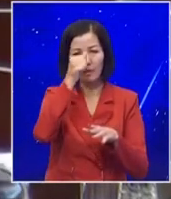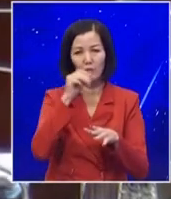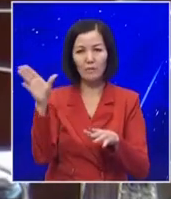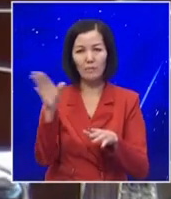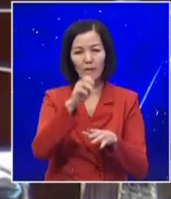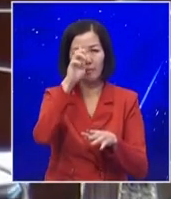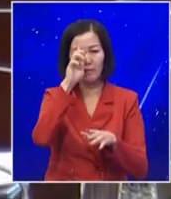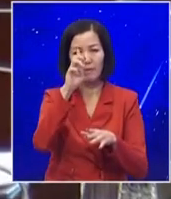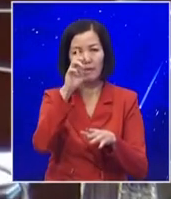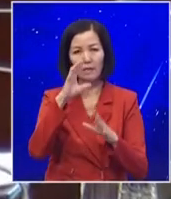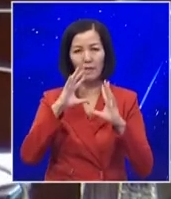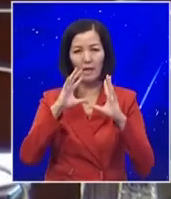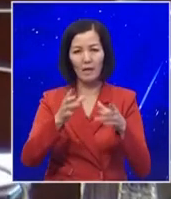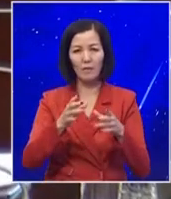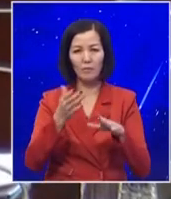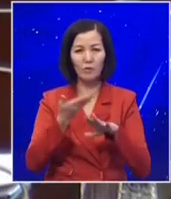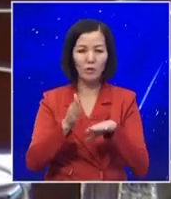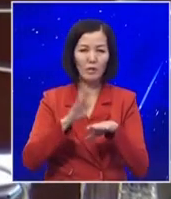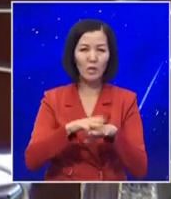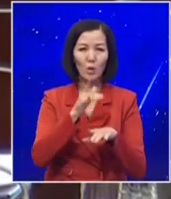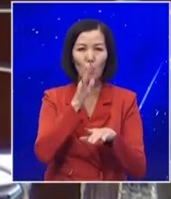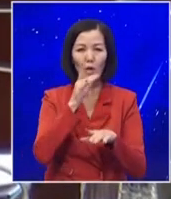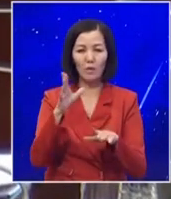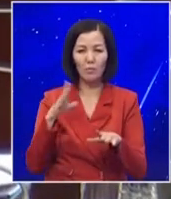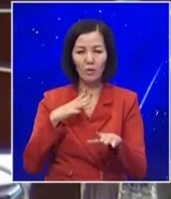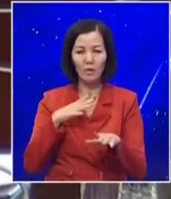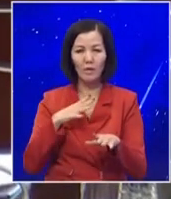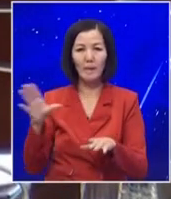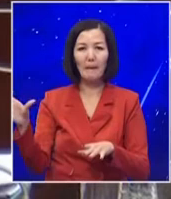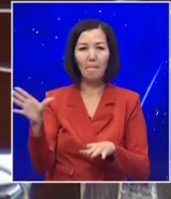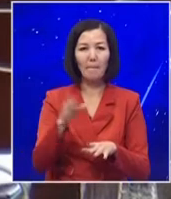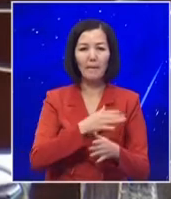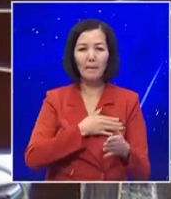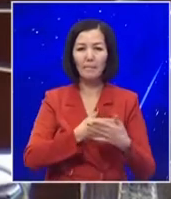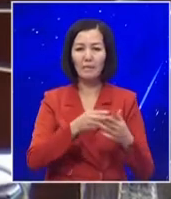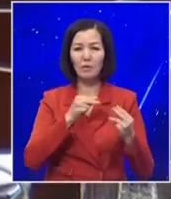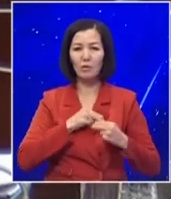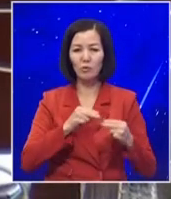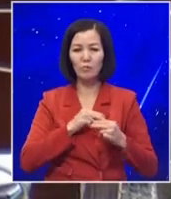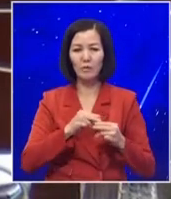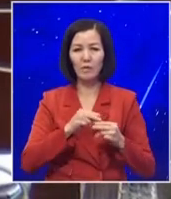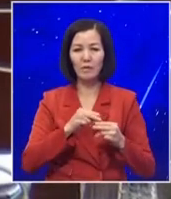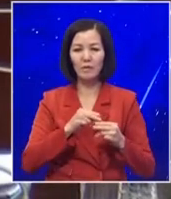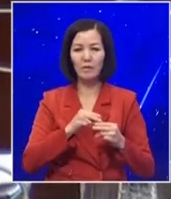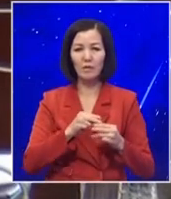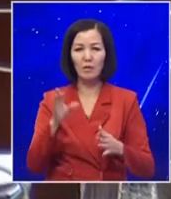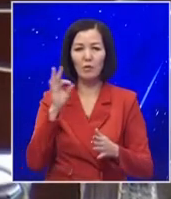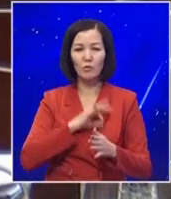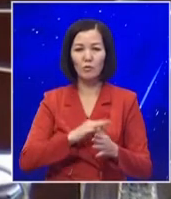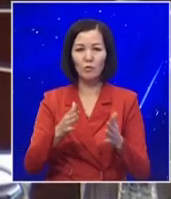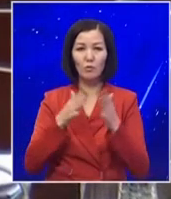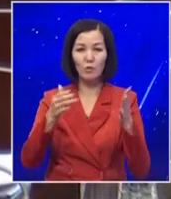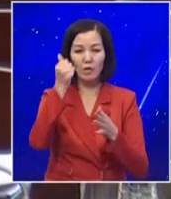барлық мемлекеттер үшін күрделі болды. Барлығыңызға белсенді жұмыстарыңыз және қосқан үлестеріңіз